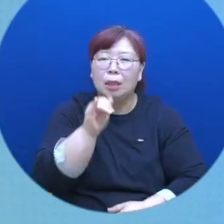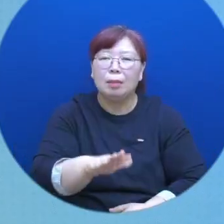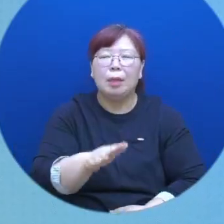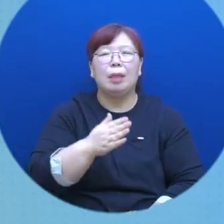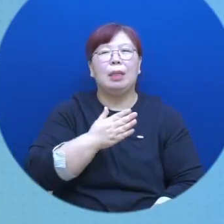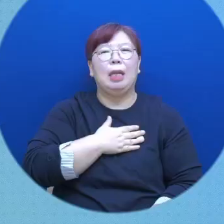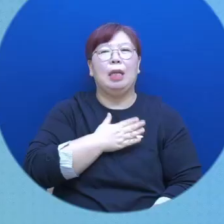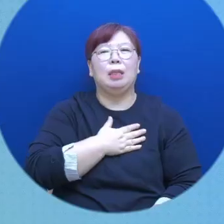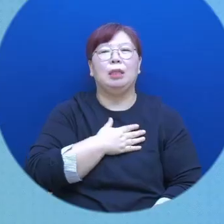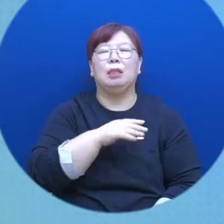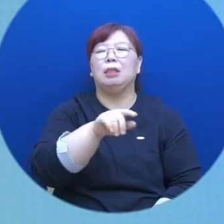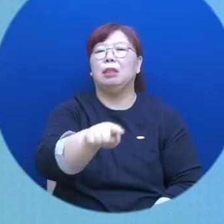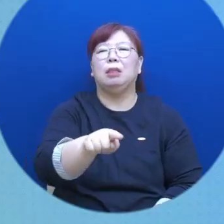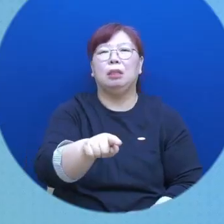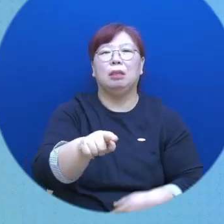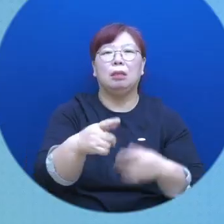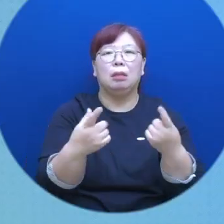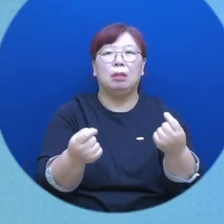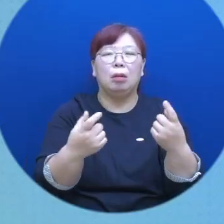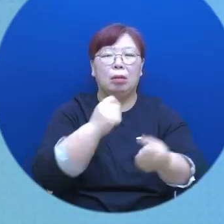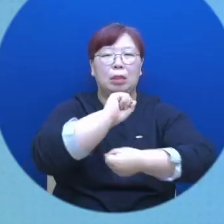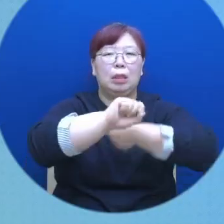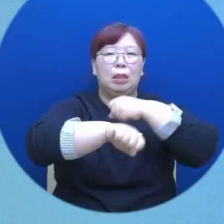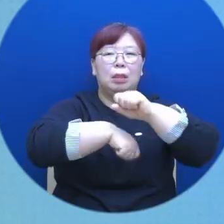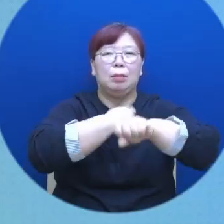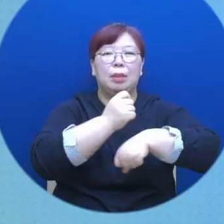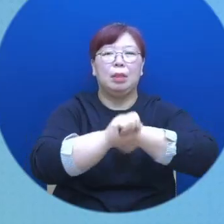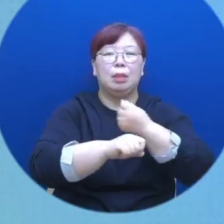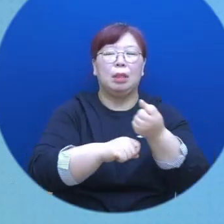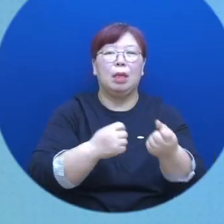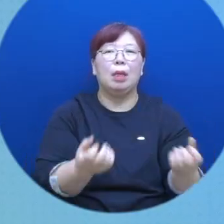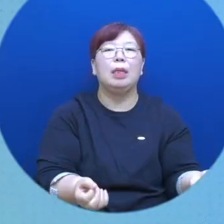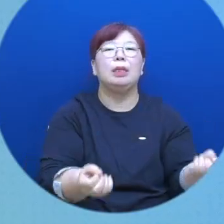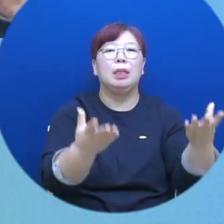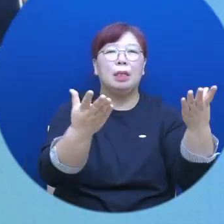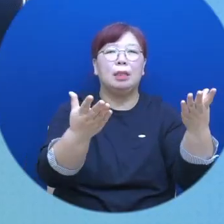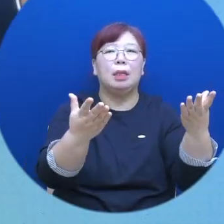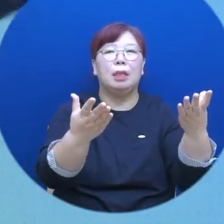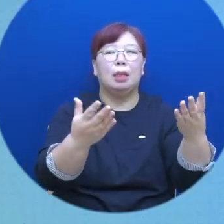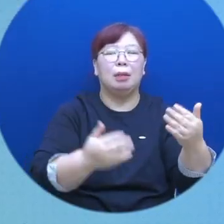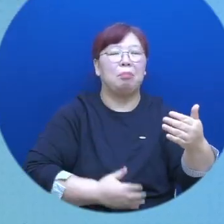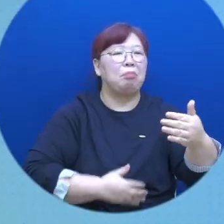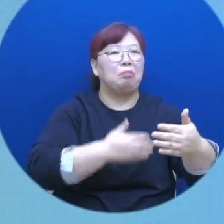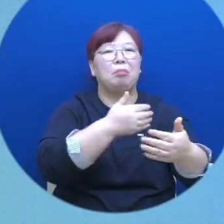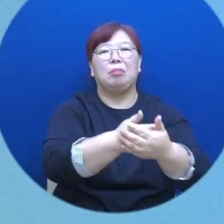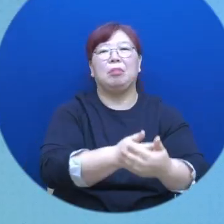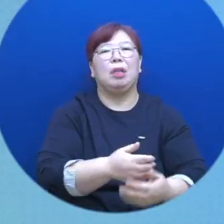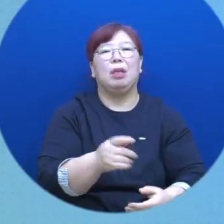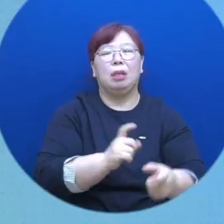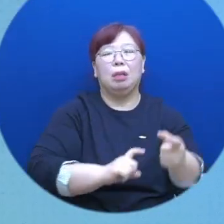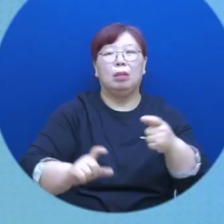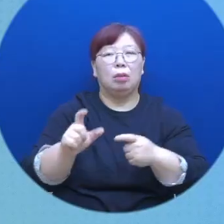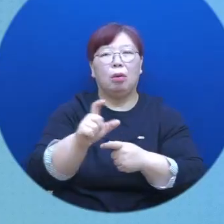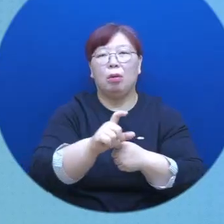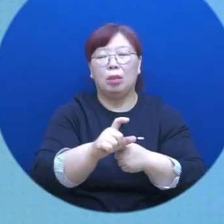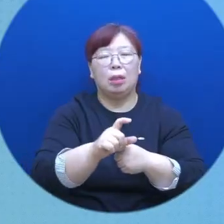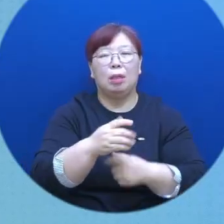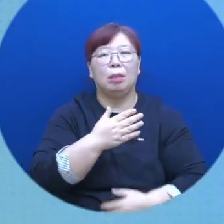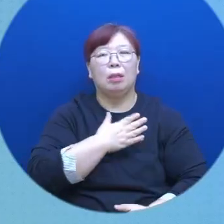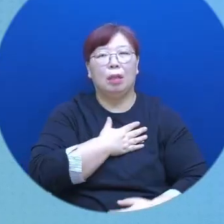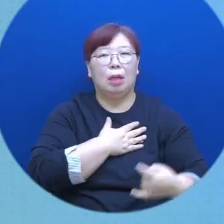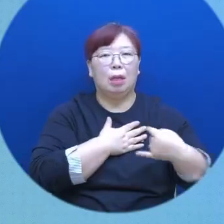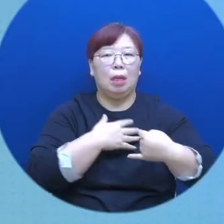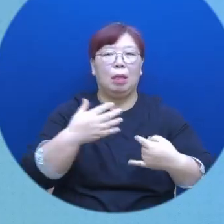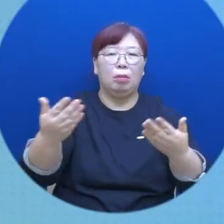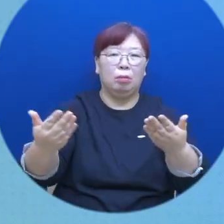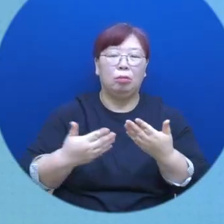나는 그런 짐승의 제사에 배불렀다. 더 이상 나에게